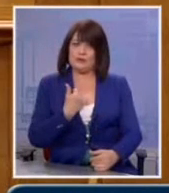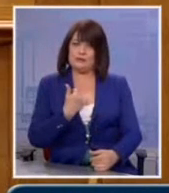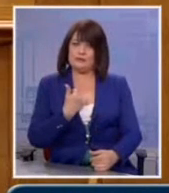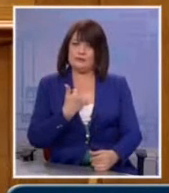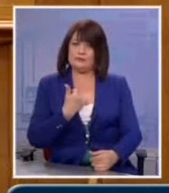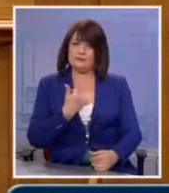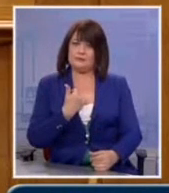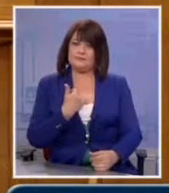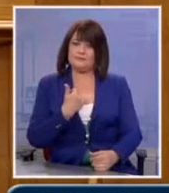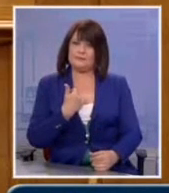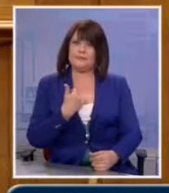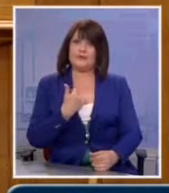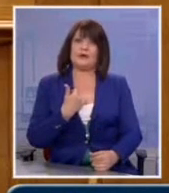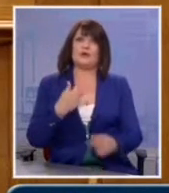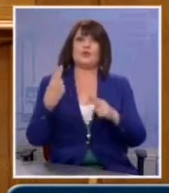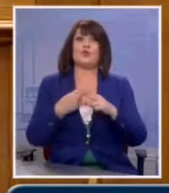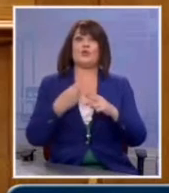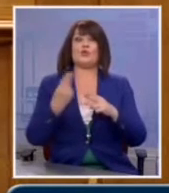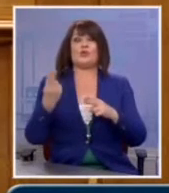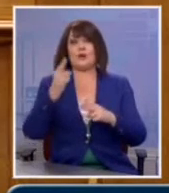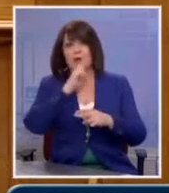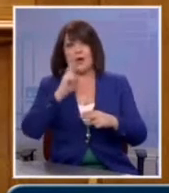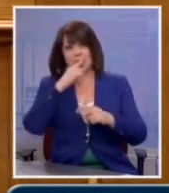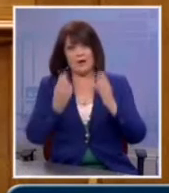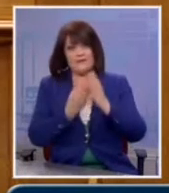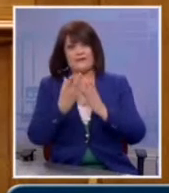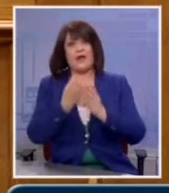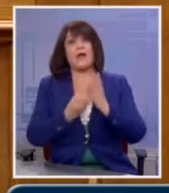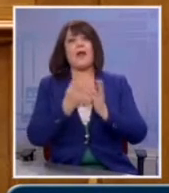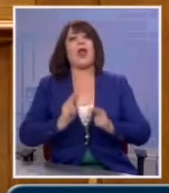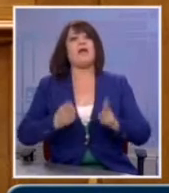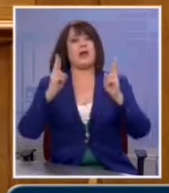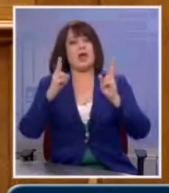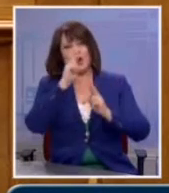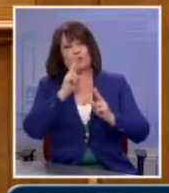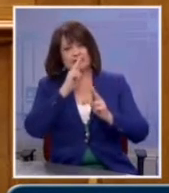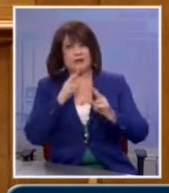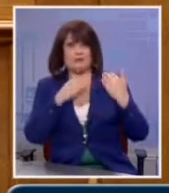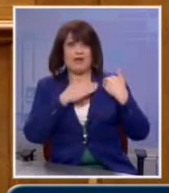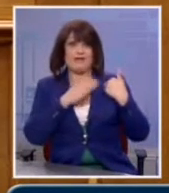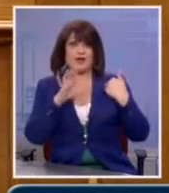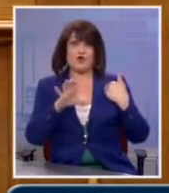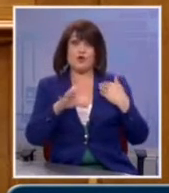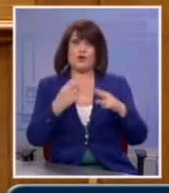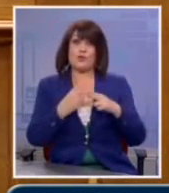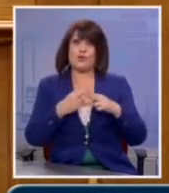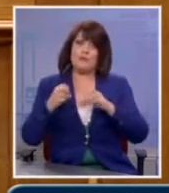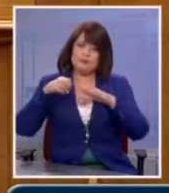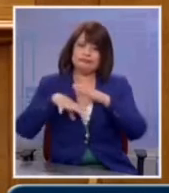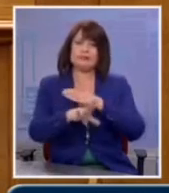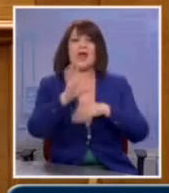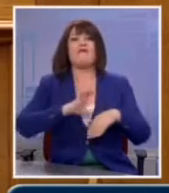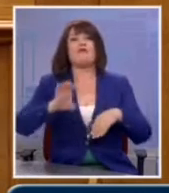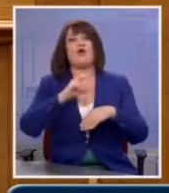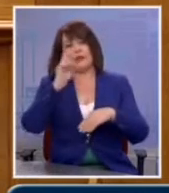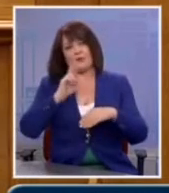μια μεγάλη χώρα, παραγωγό ενεργειακών αγαθών και ιδιαίτερα τροφοδότη της Ευρώπης, κύριο τροφοδότη